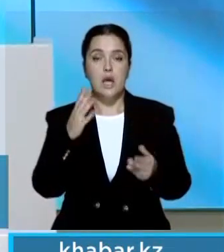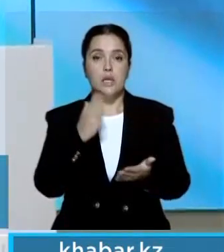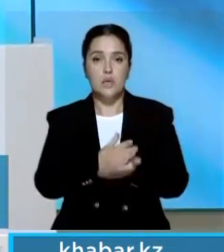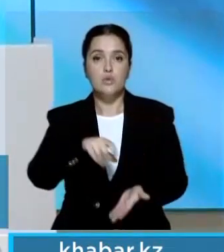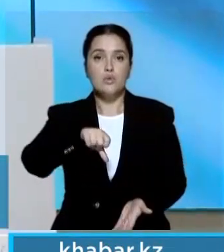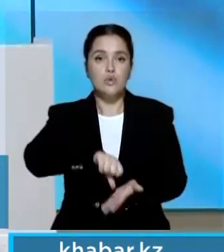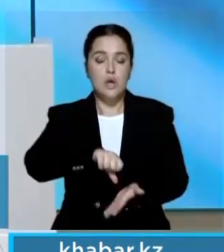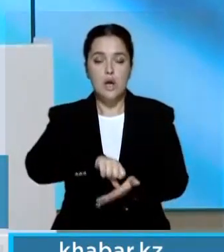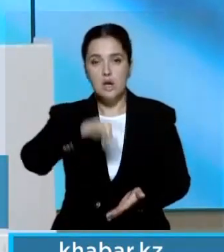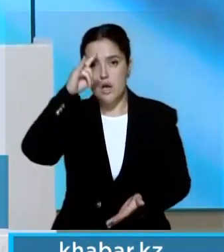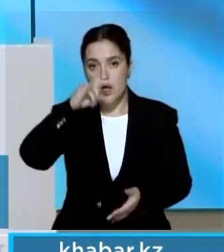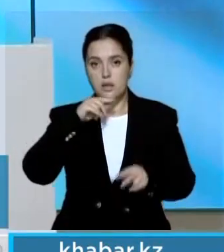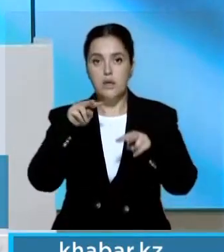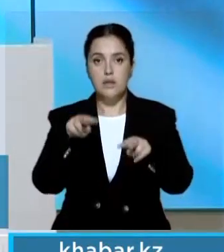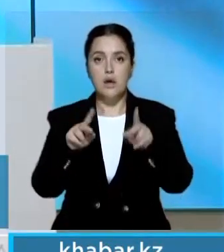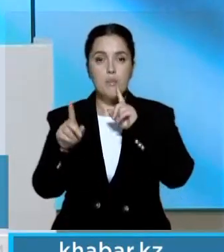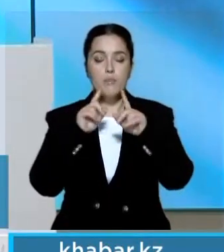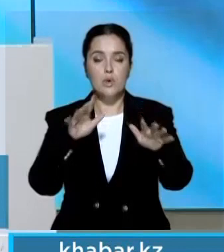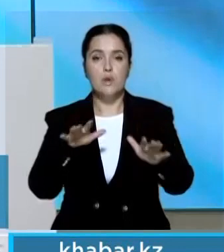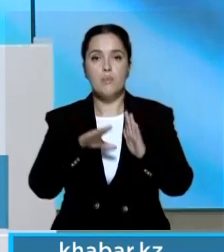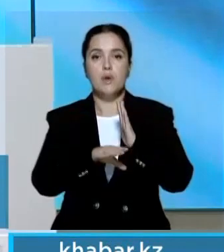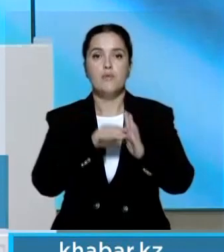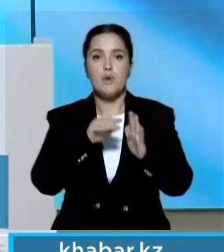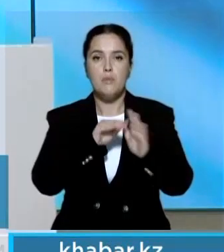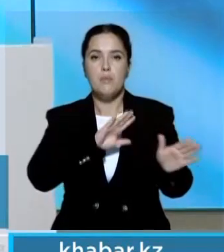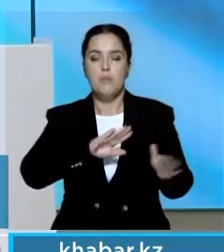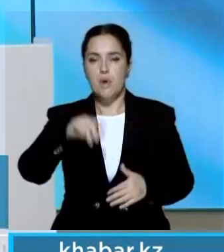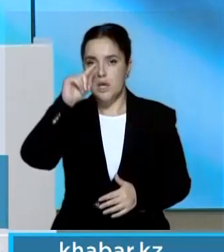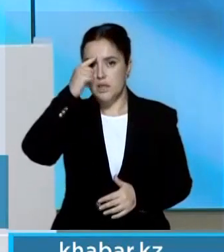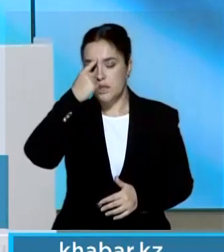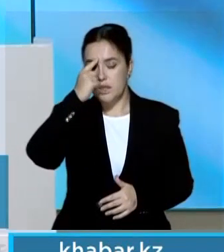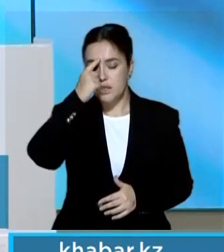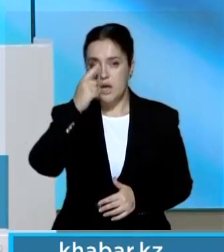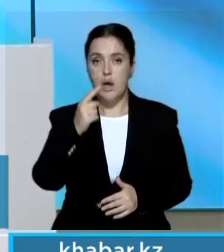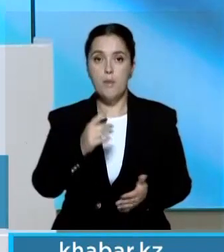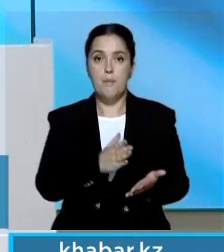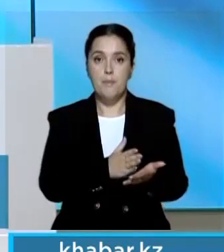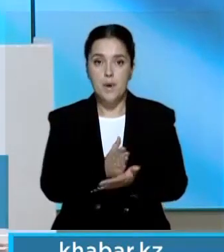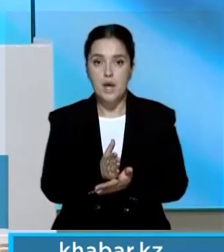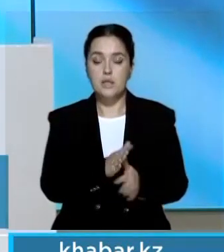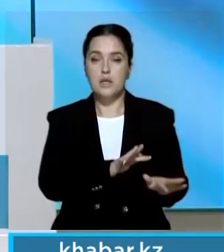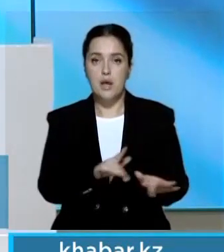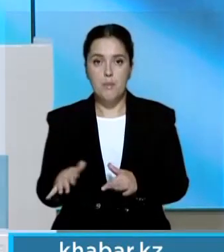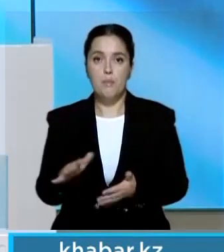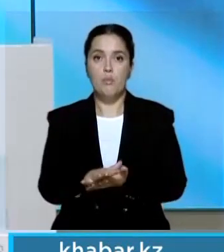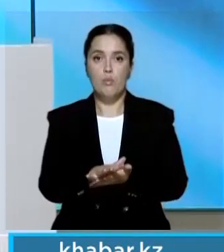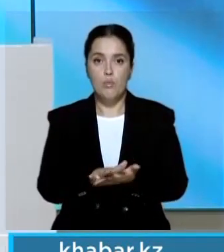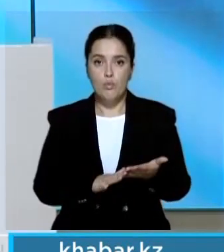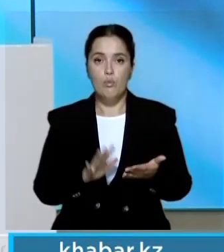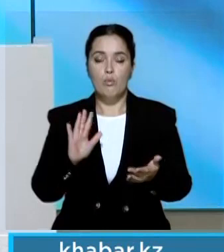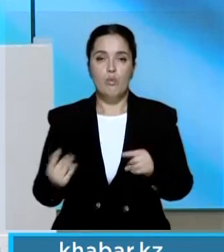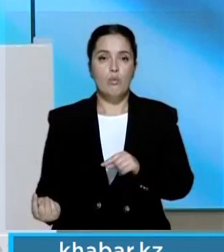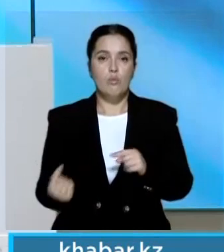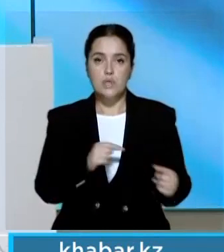Казахстана в качестве наблюдателя в парламентских выборах прошедших в Индии в предстоящих политических кампаниях мы продолжим практику